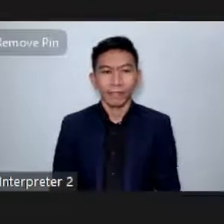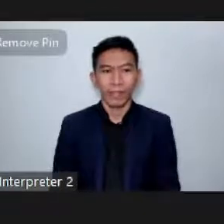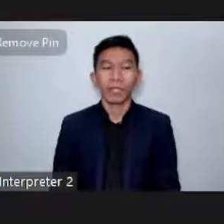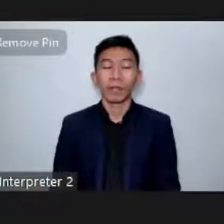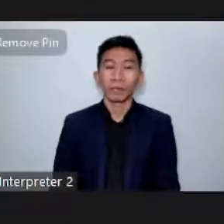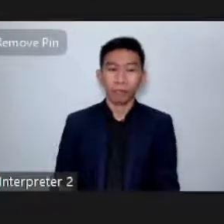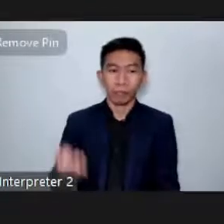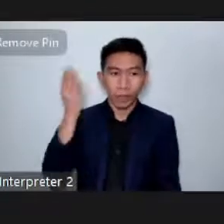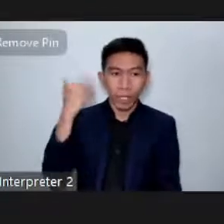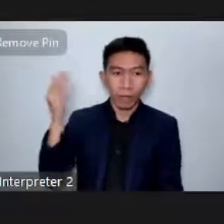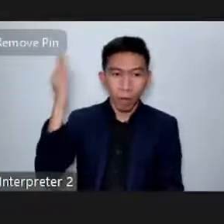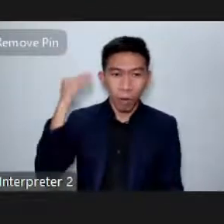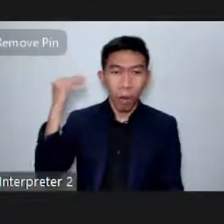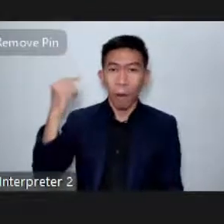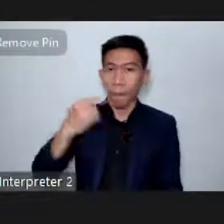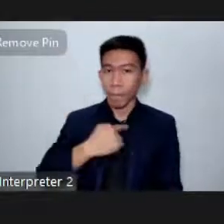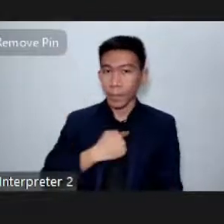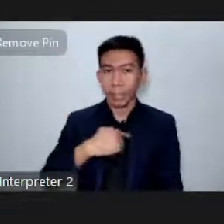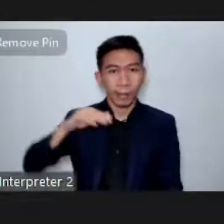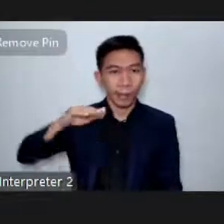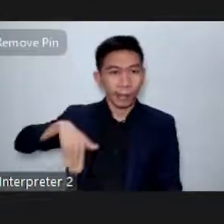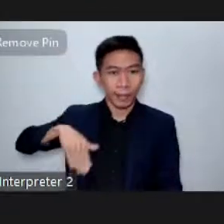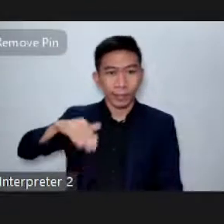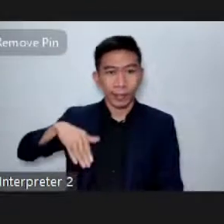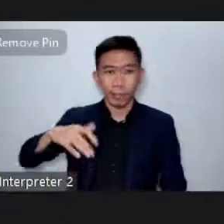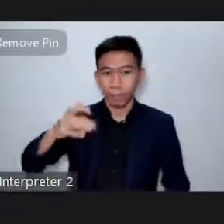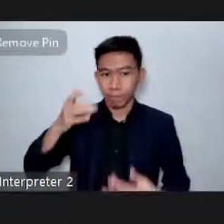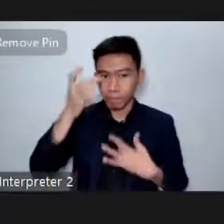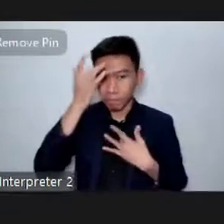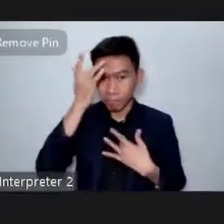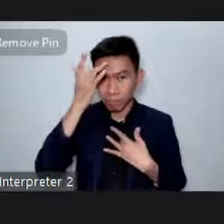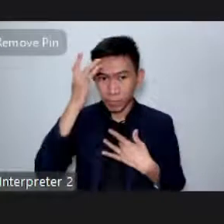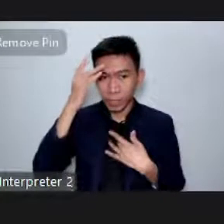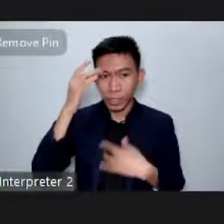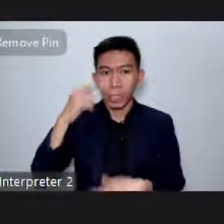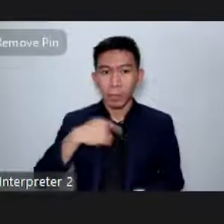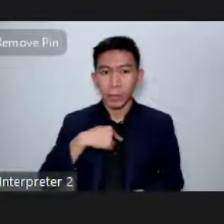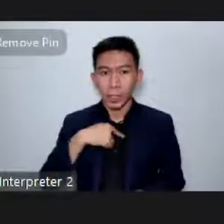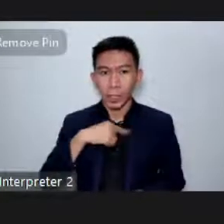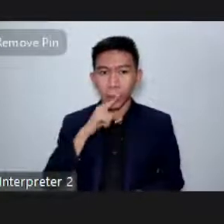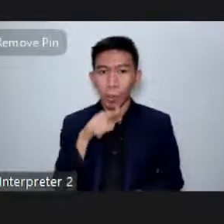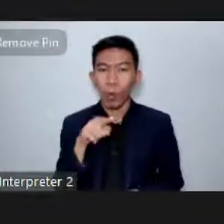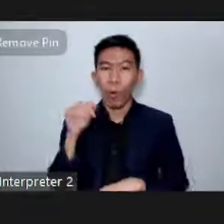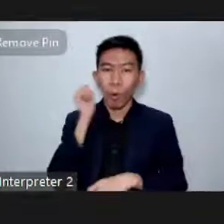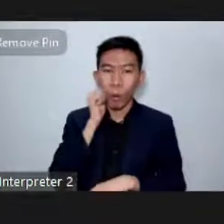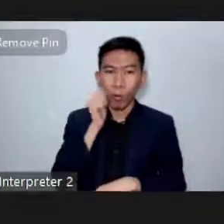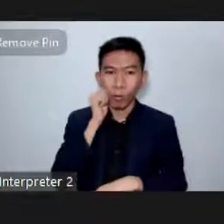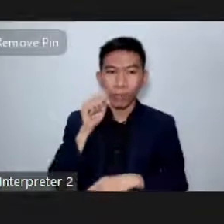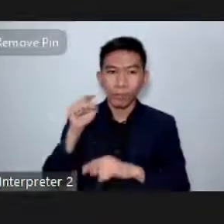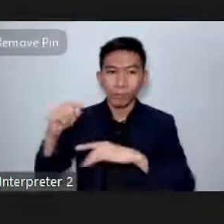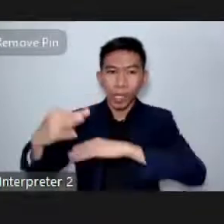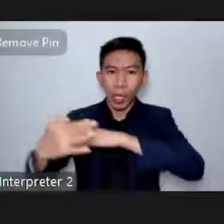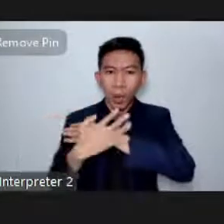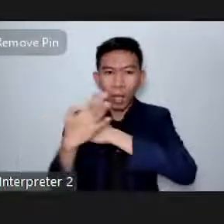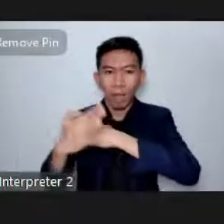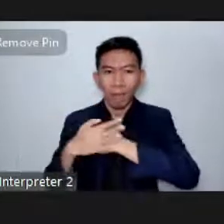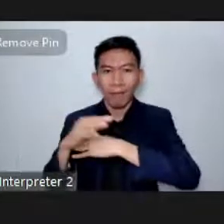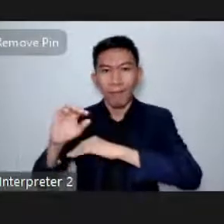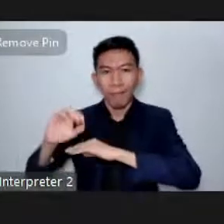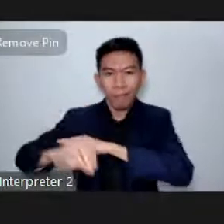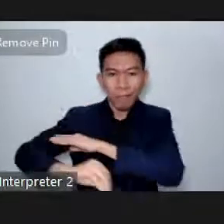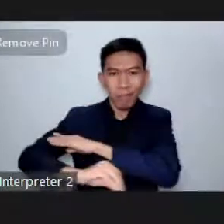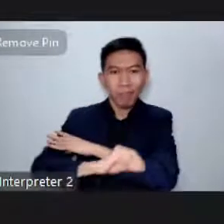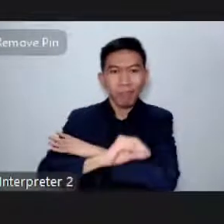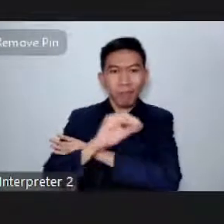80. Nung ako'y wala pang sakit talaga ang ating buhay ay nandun sa tubigan, pagka madaling araw